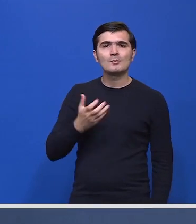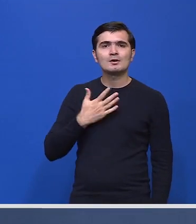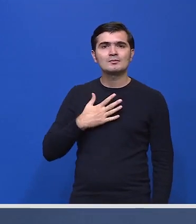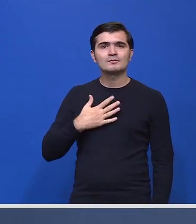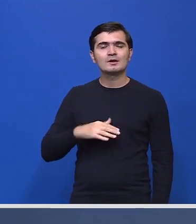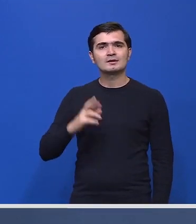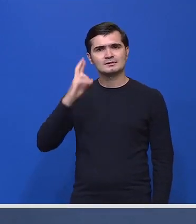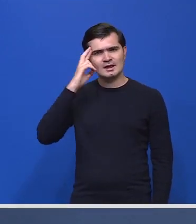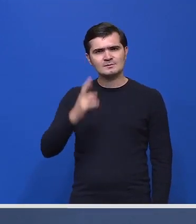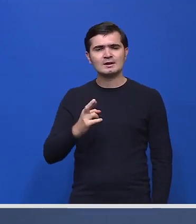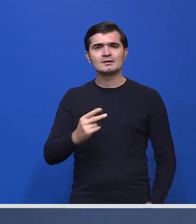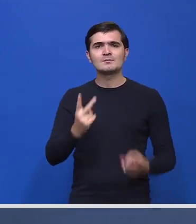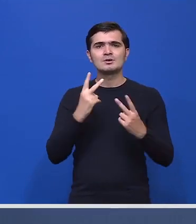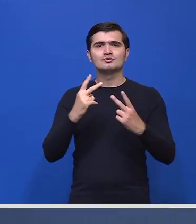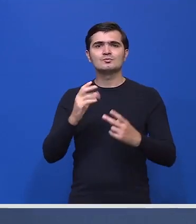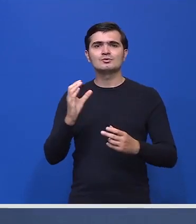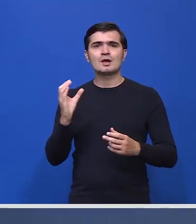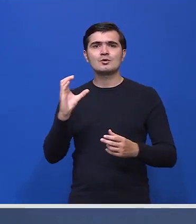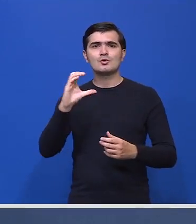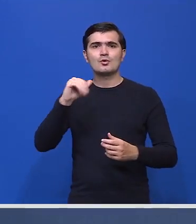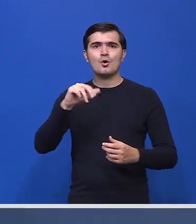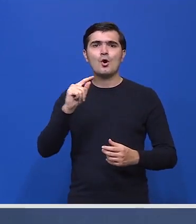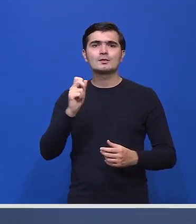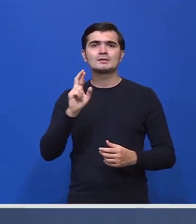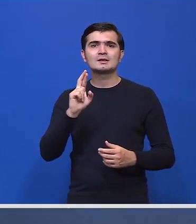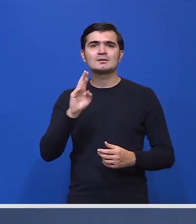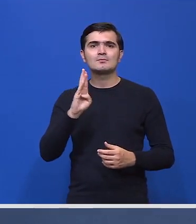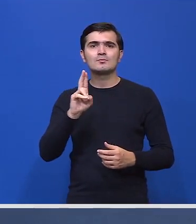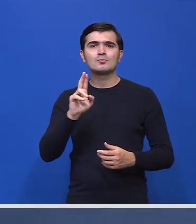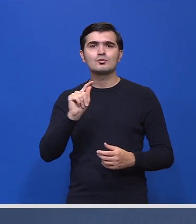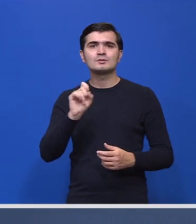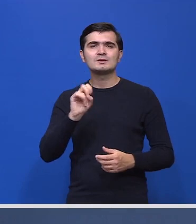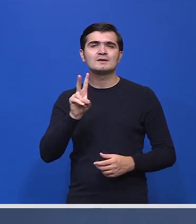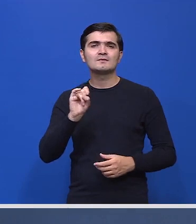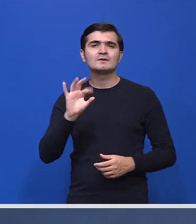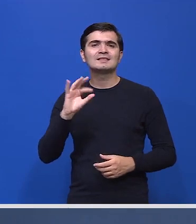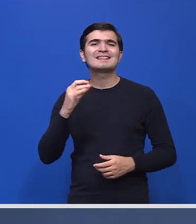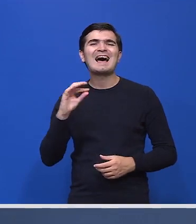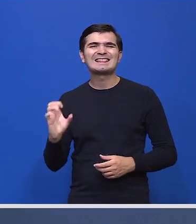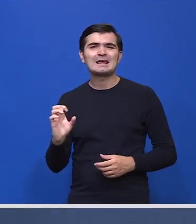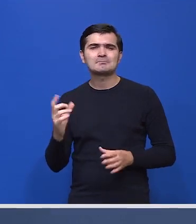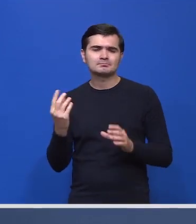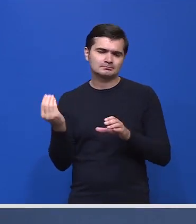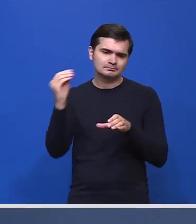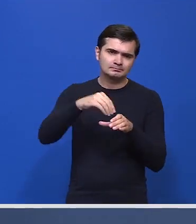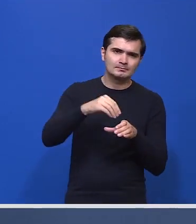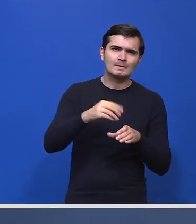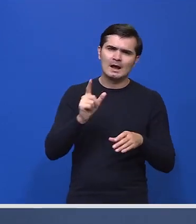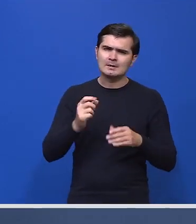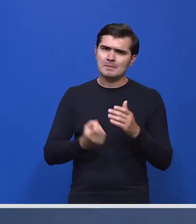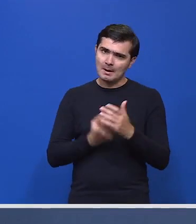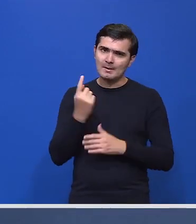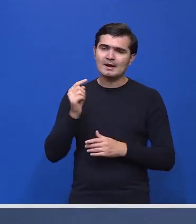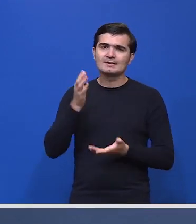al contributivității, care apare exclusiv în decizia de implementare